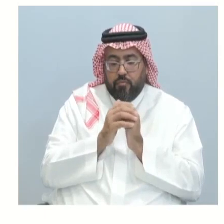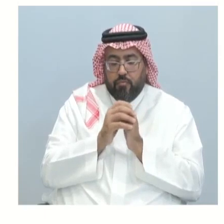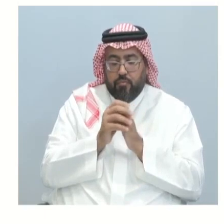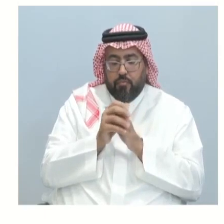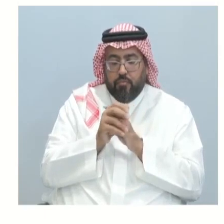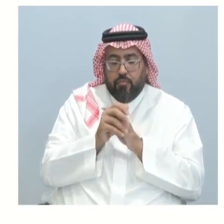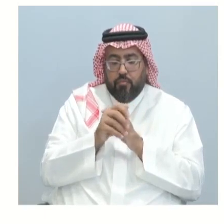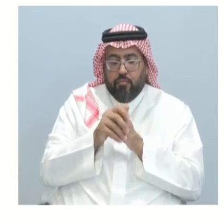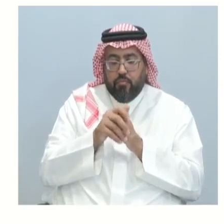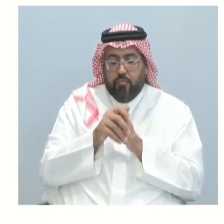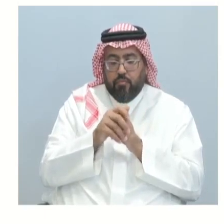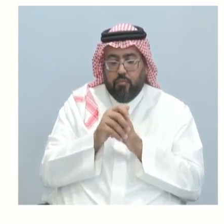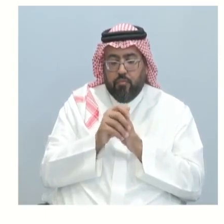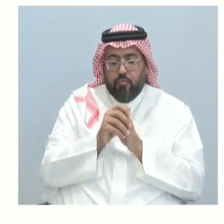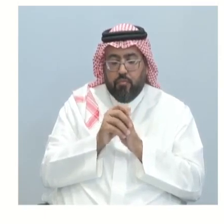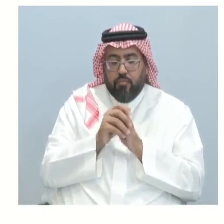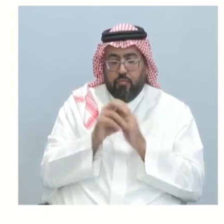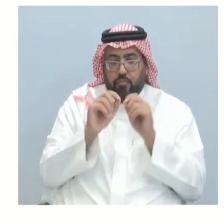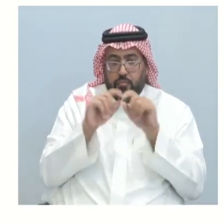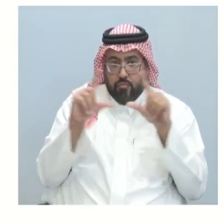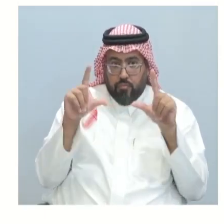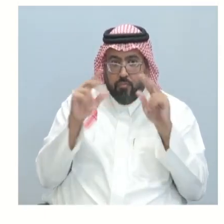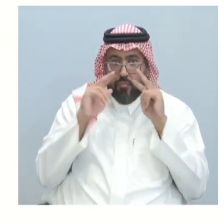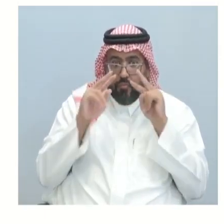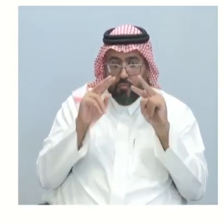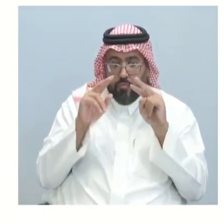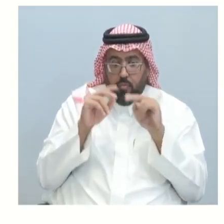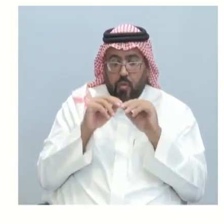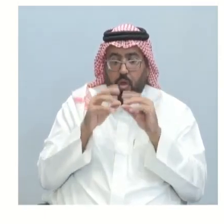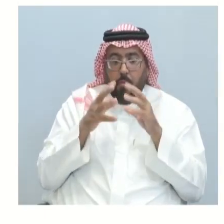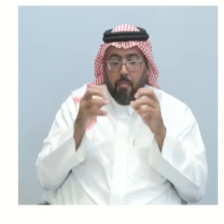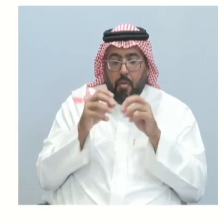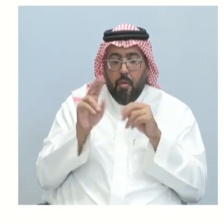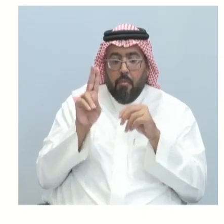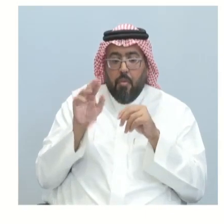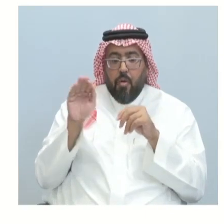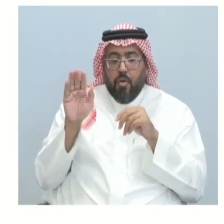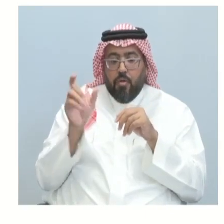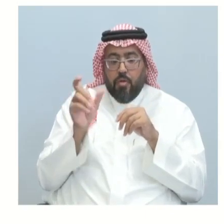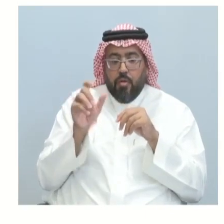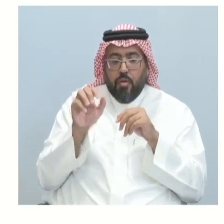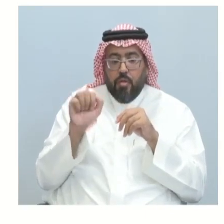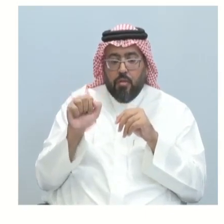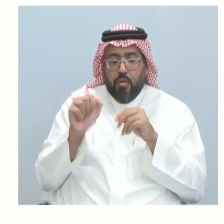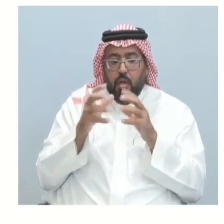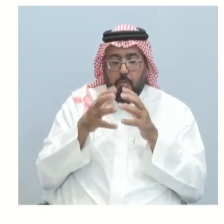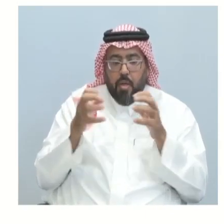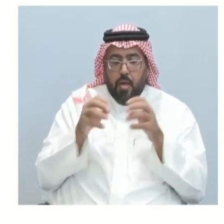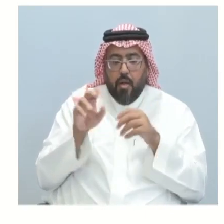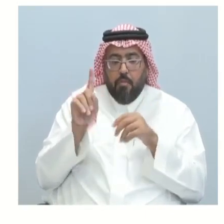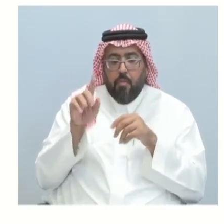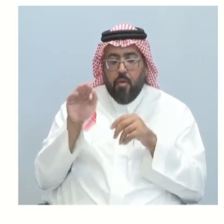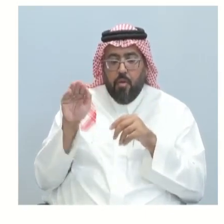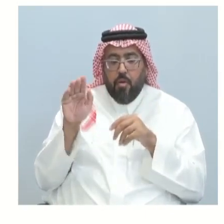الرابعه رايتم يا ابنائي طيب ما معنى بحسن صحابتي من يجيب يا